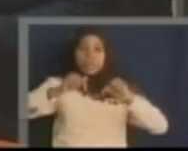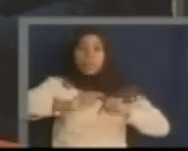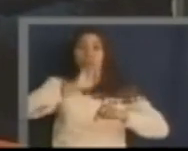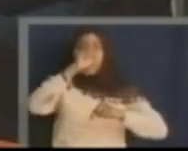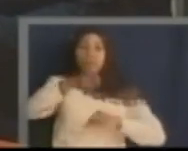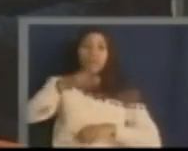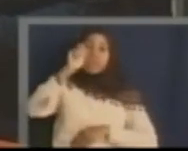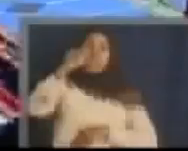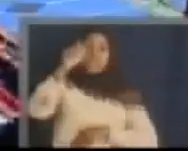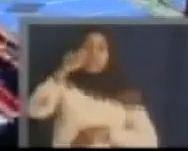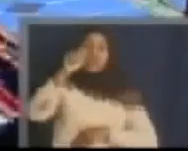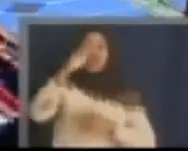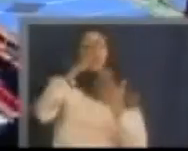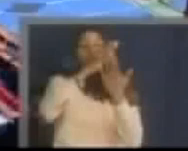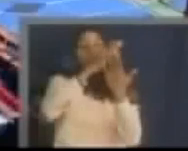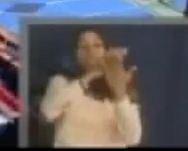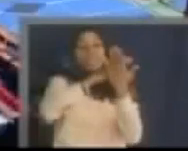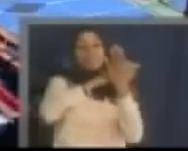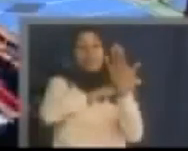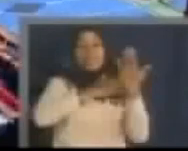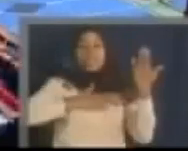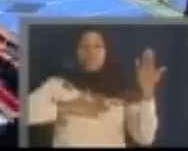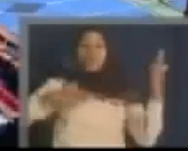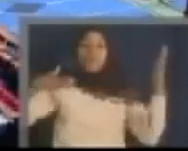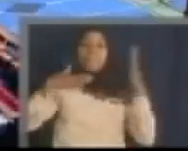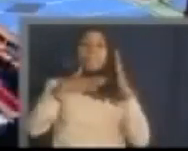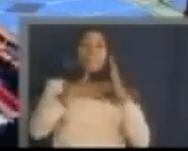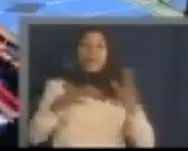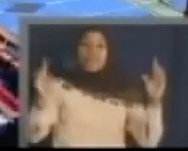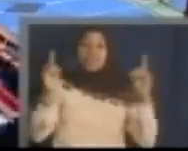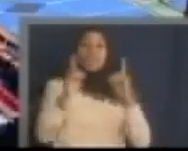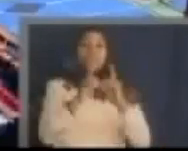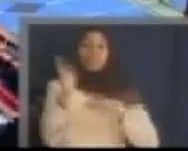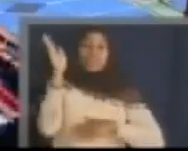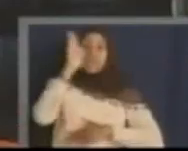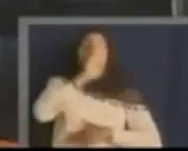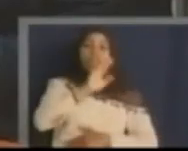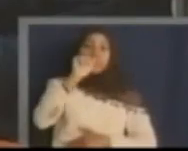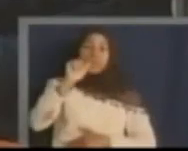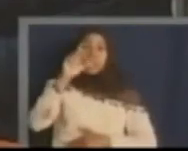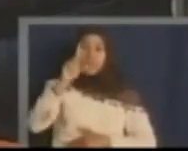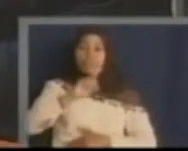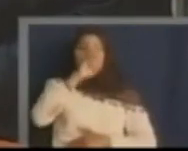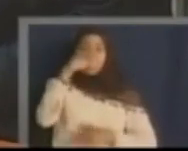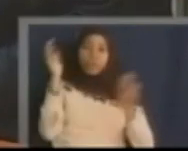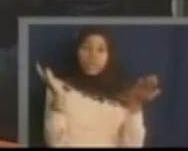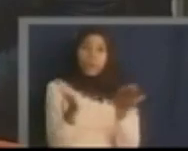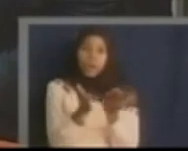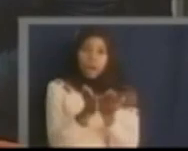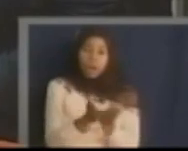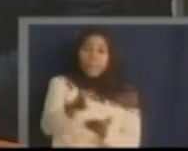ratiba yetu mpaka tutakapokutana siku ya Alhamis. Sasa niwaombe tena basi tusimame.